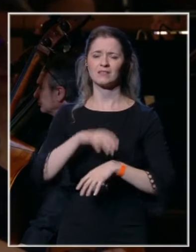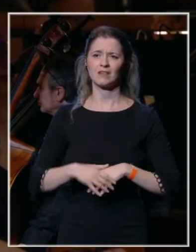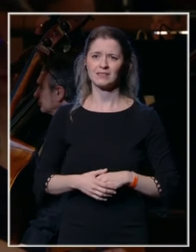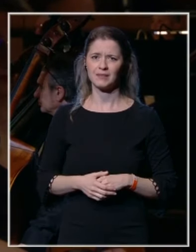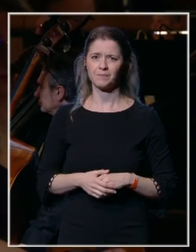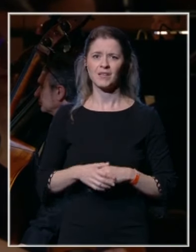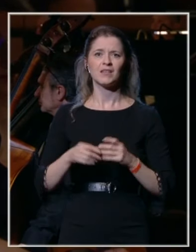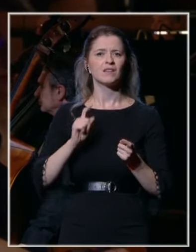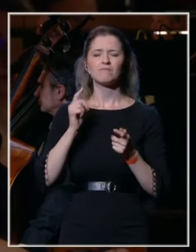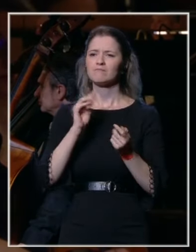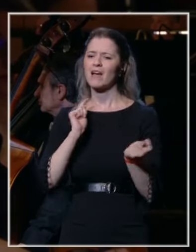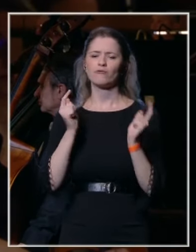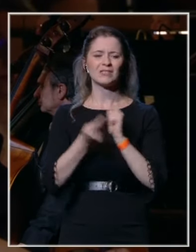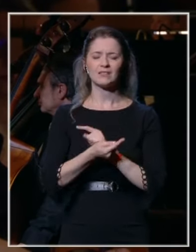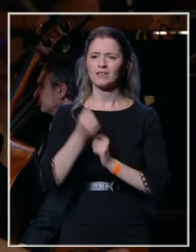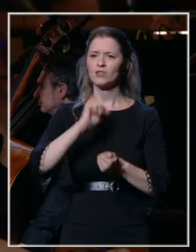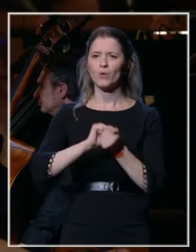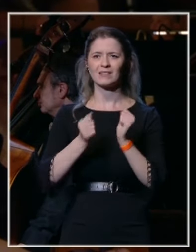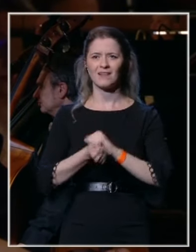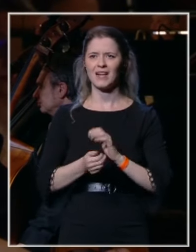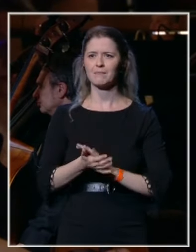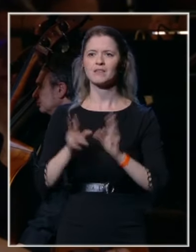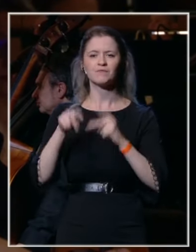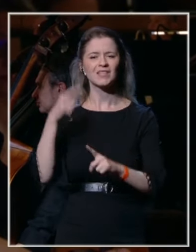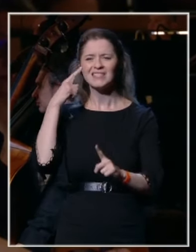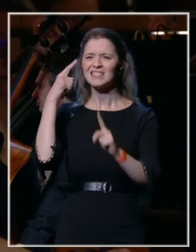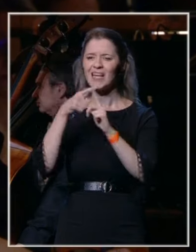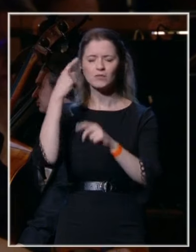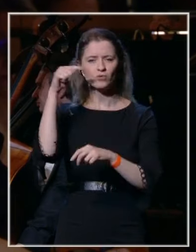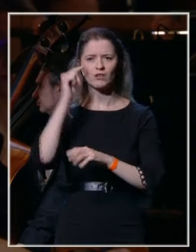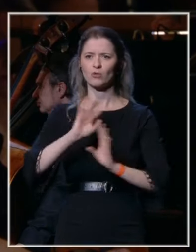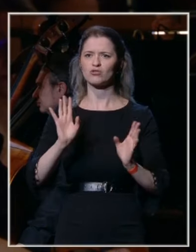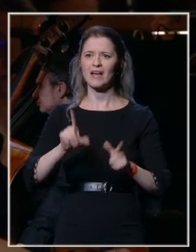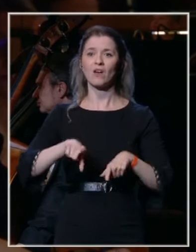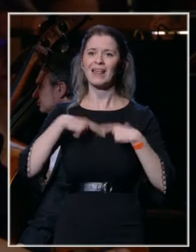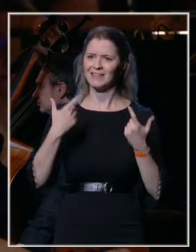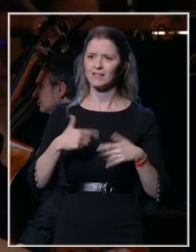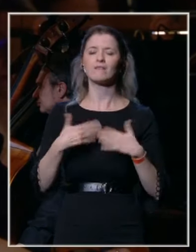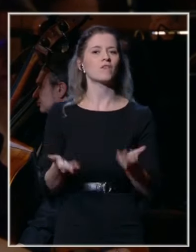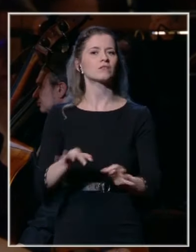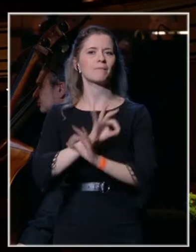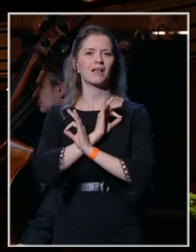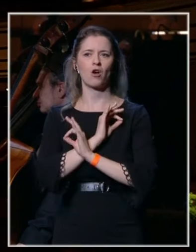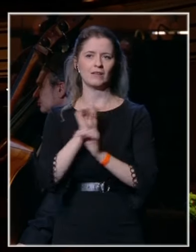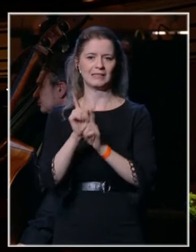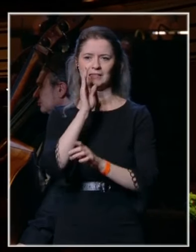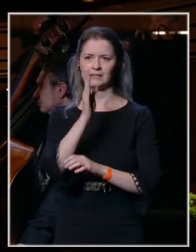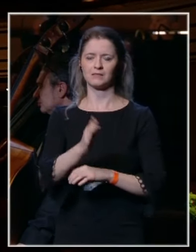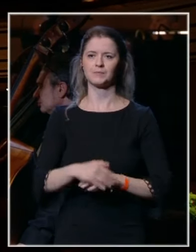történelmet, eszméletlen céltudatossággal élni vagy meghalni.